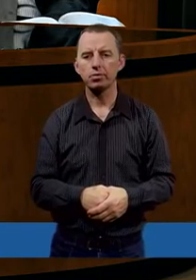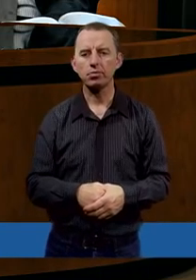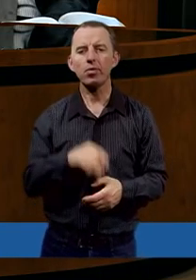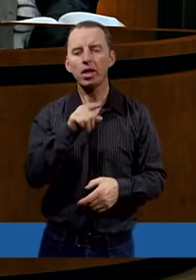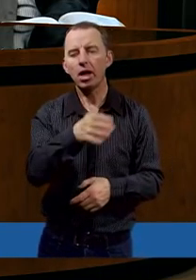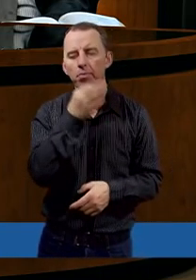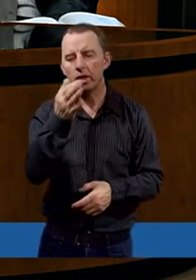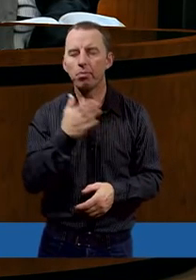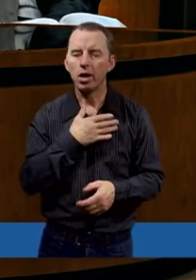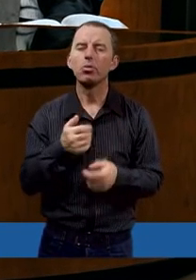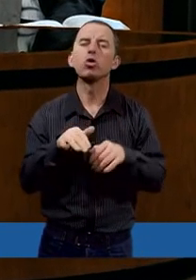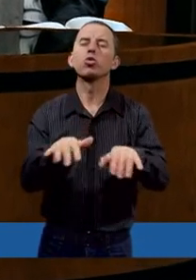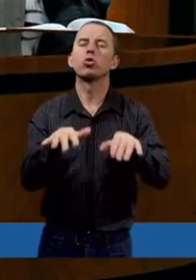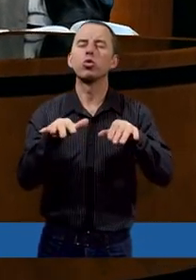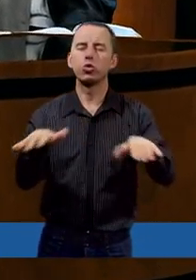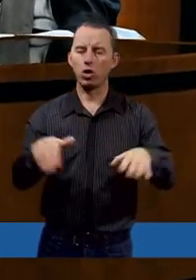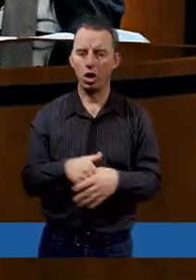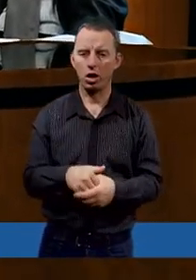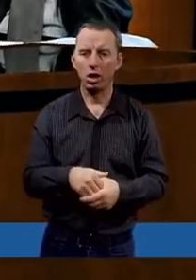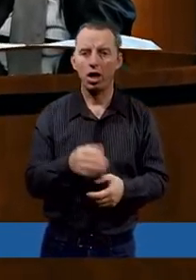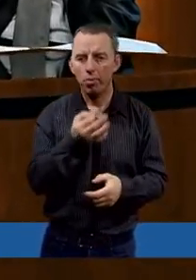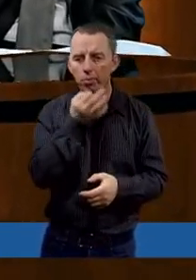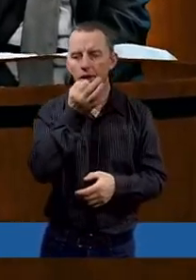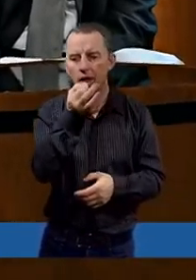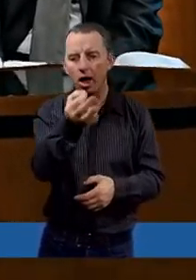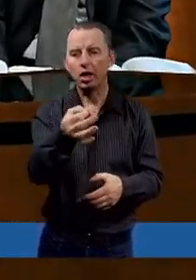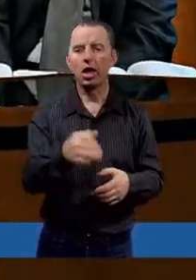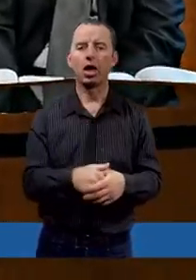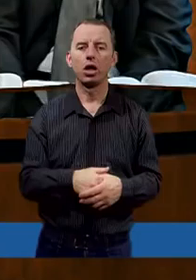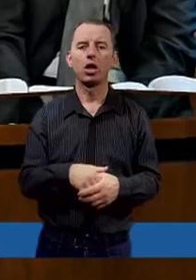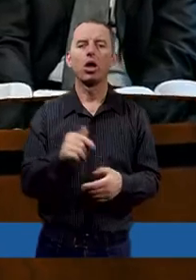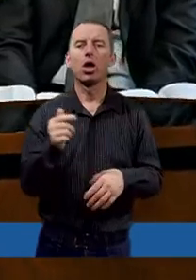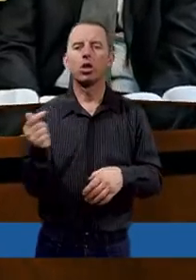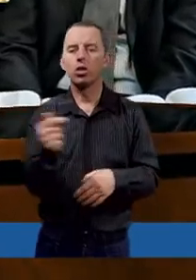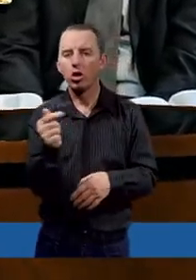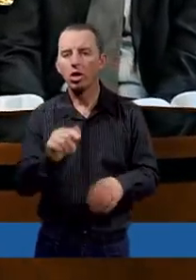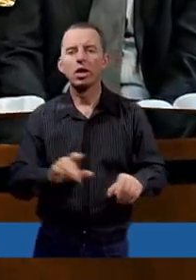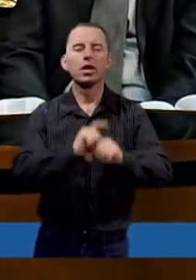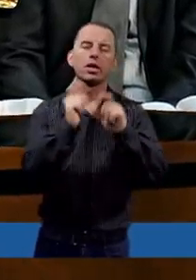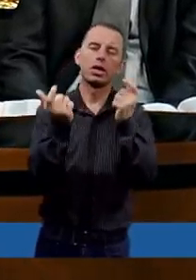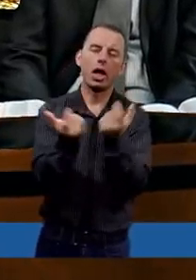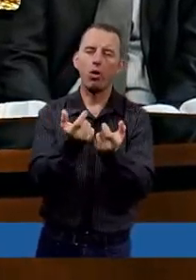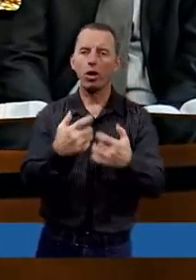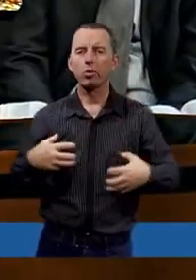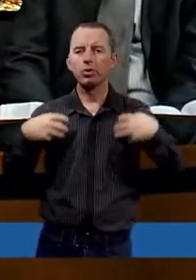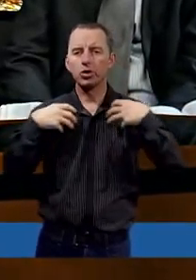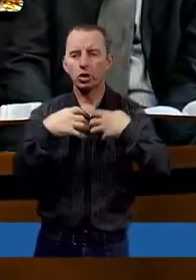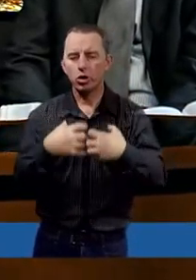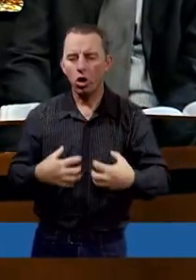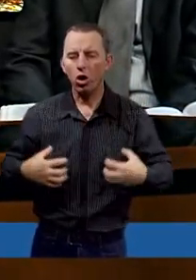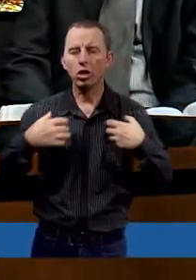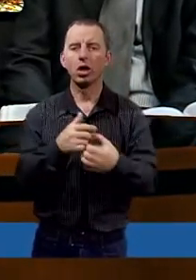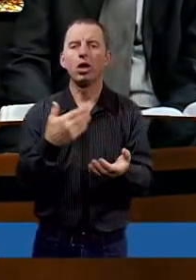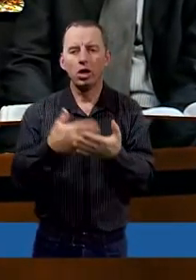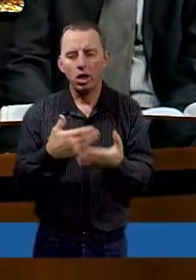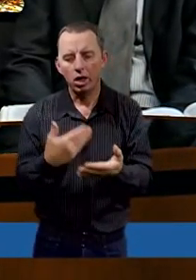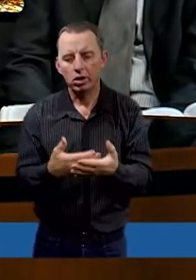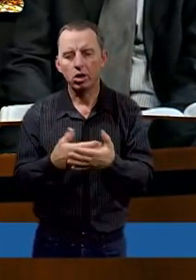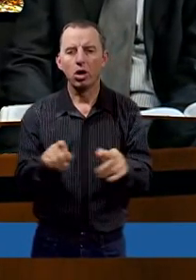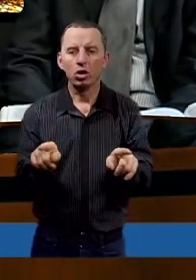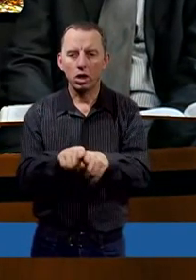tych pytań mamy dużo. Pytania dotyczą też całej przyrody. Dlaczego